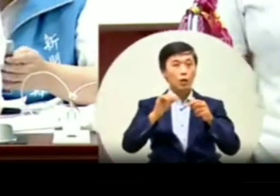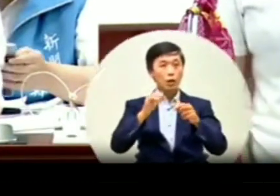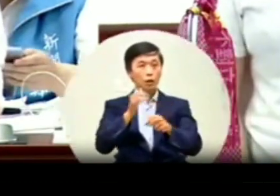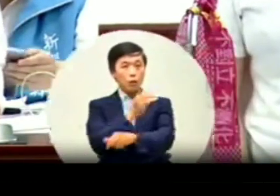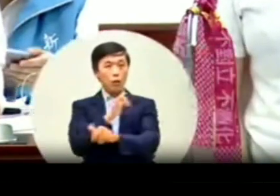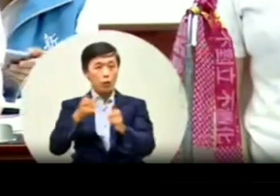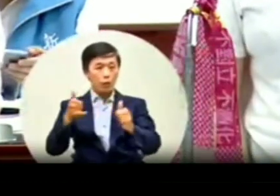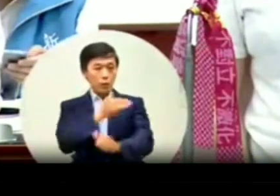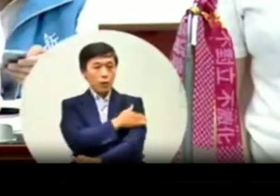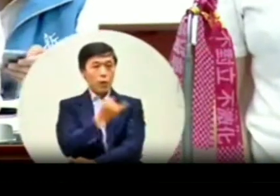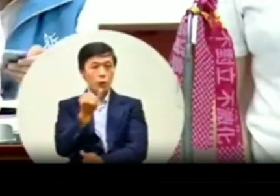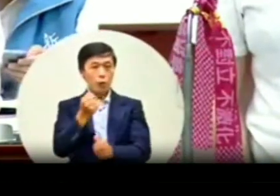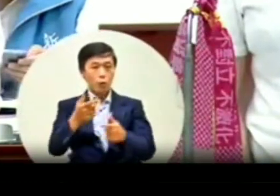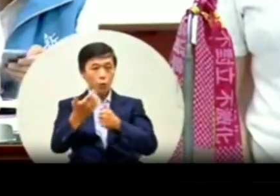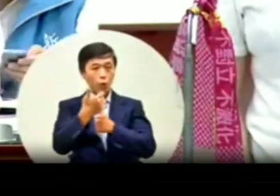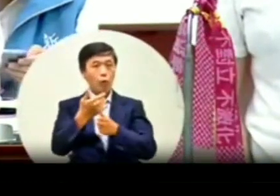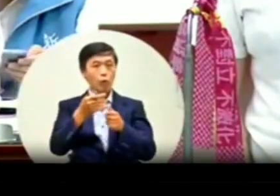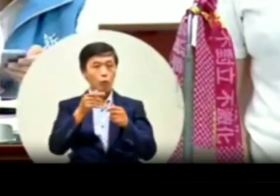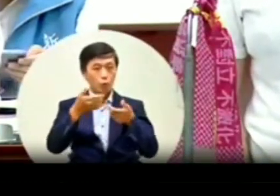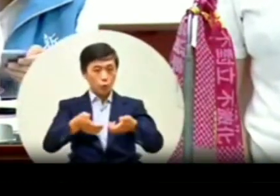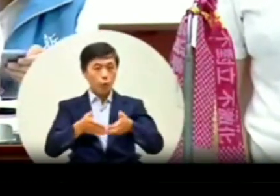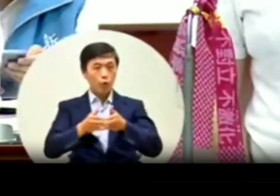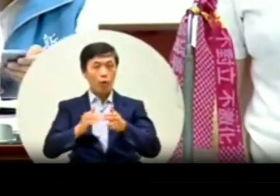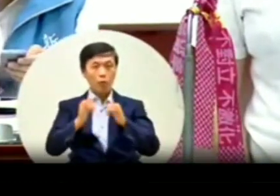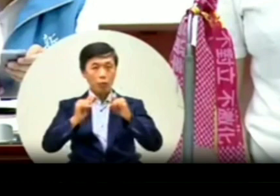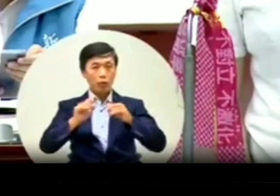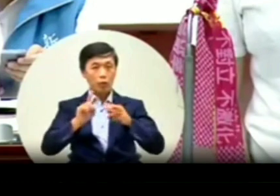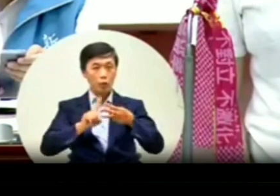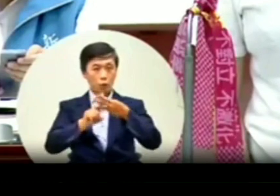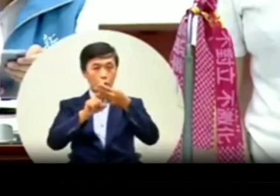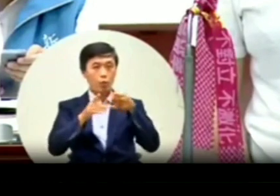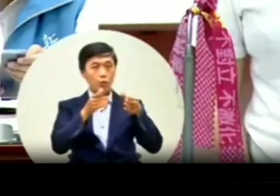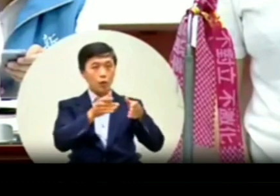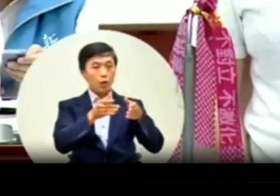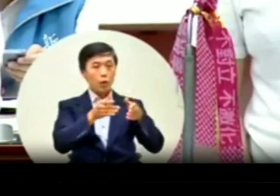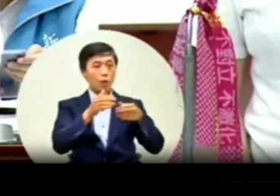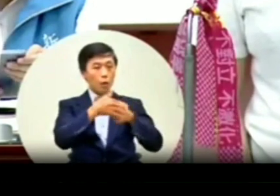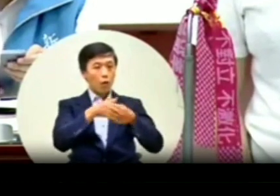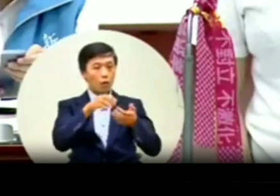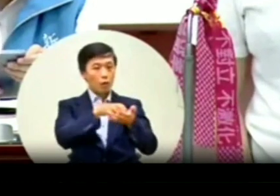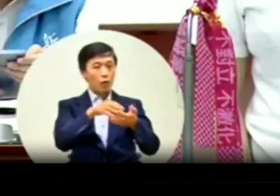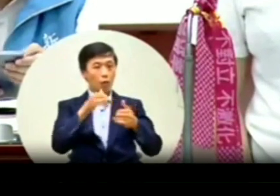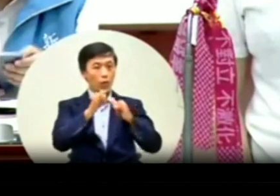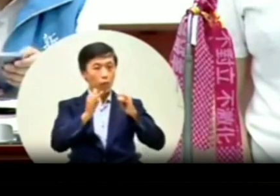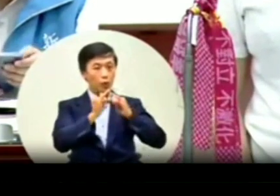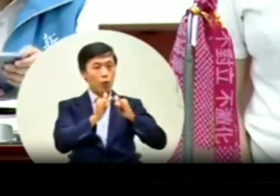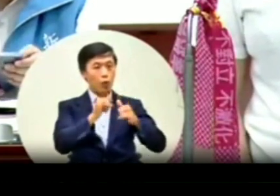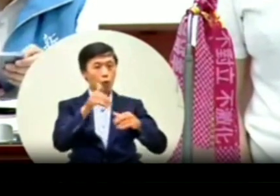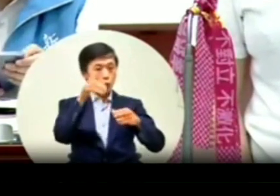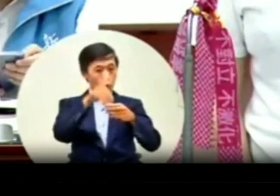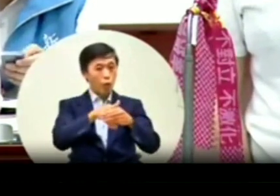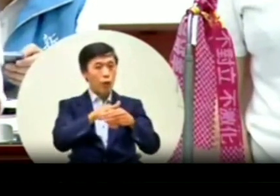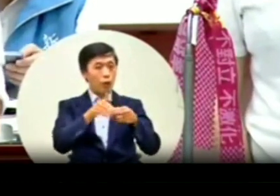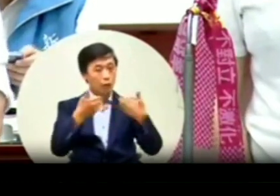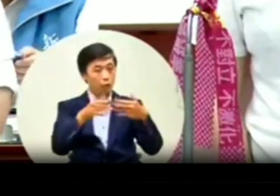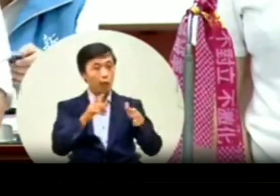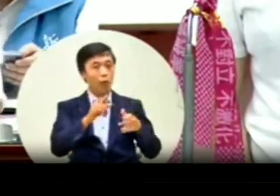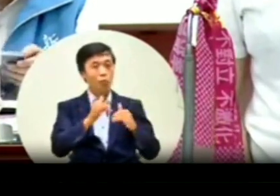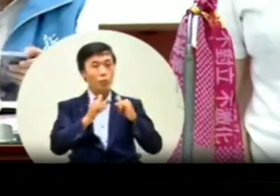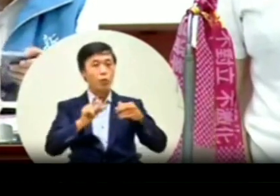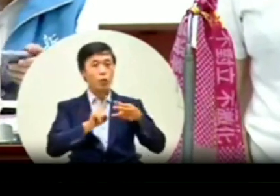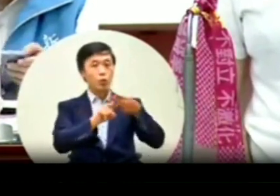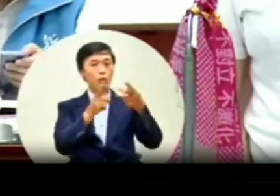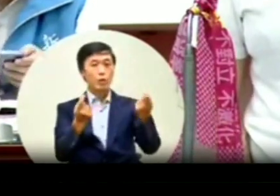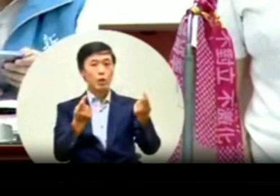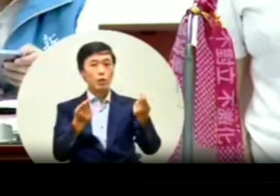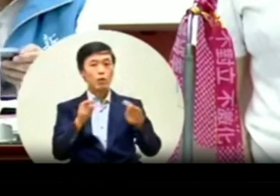题，就是民主保障了人民有选举罢免的权利，不去投票也是一种民主，这真的是谈到一